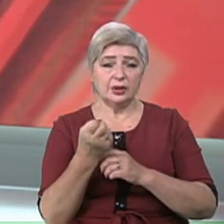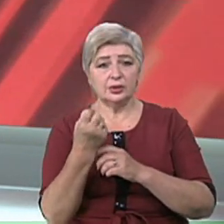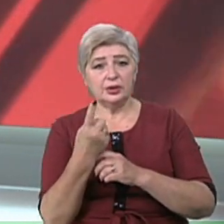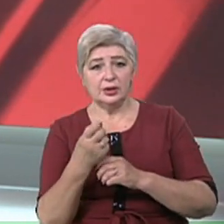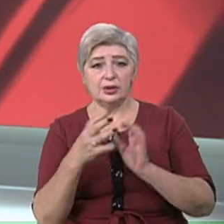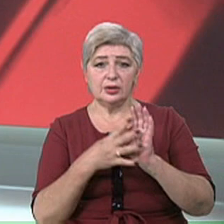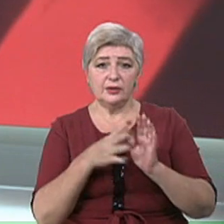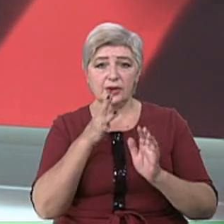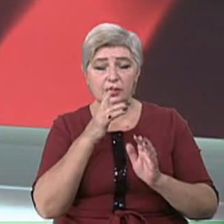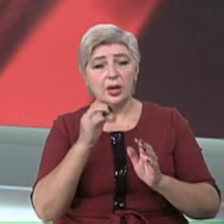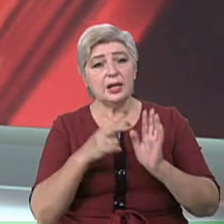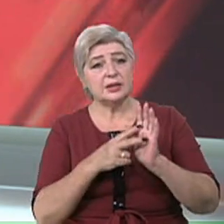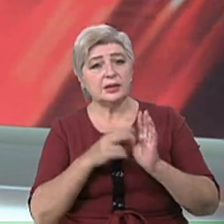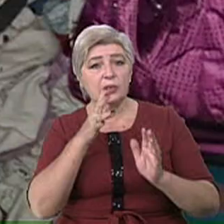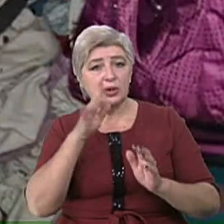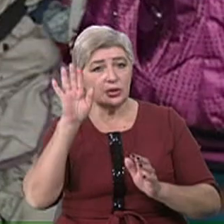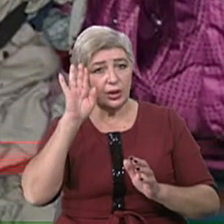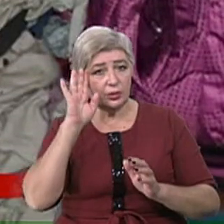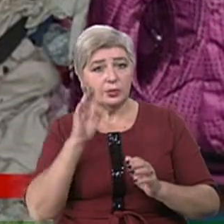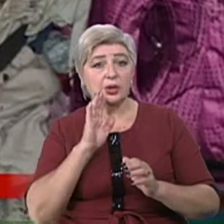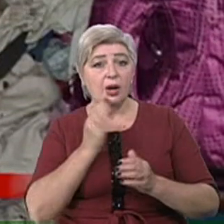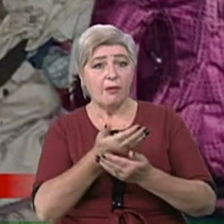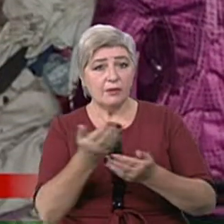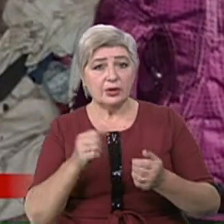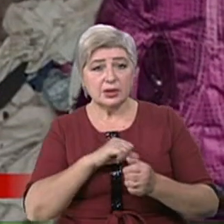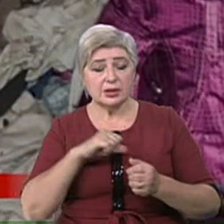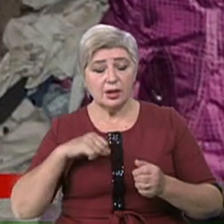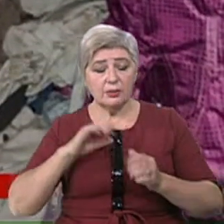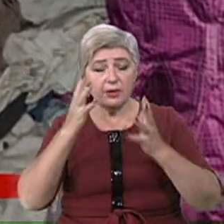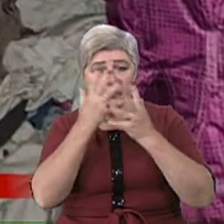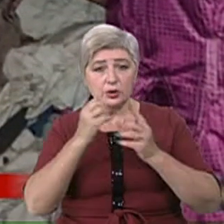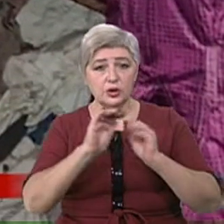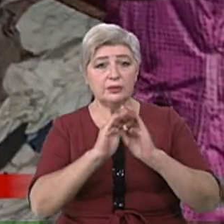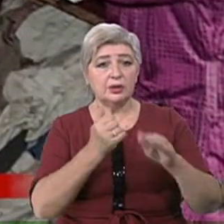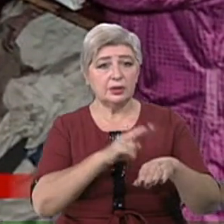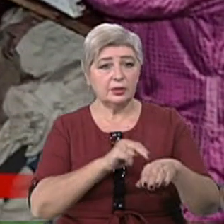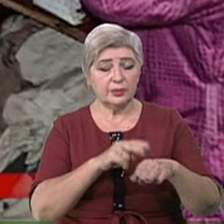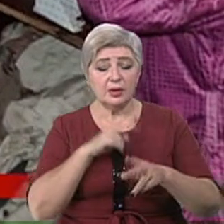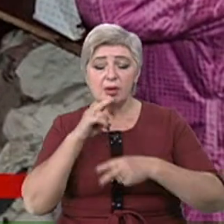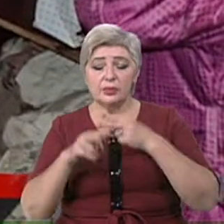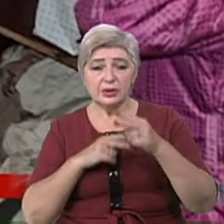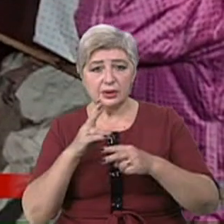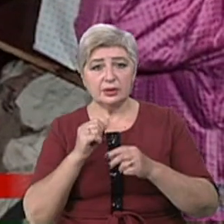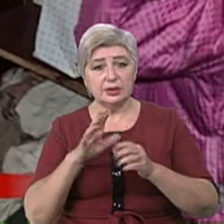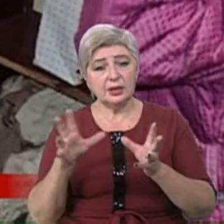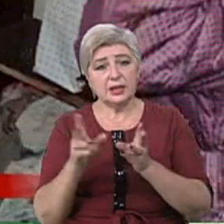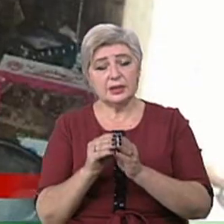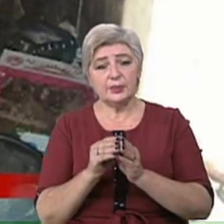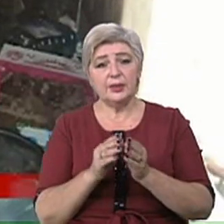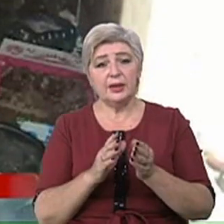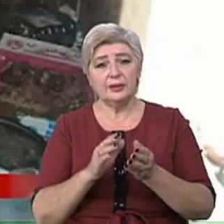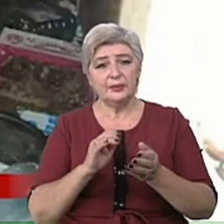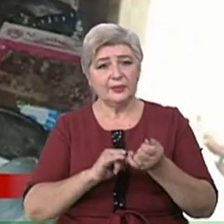9 років та 7-річний хлопчик. Вони самі вночі викликали правоохоронців. Поскаржилися на співмешканку свого